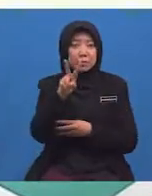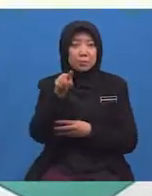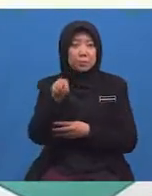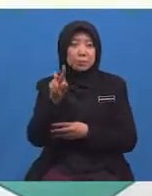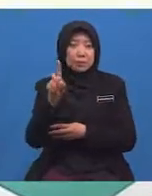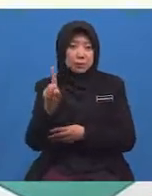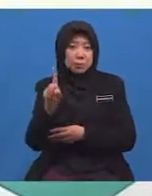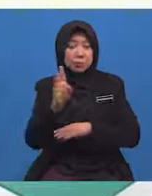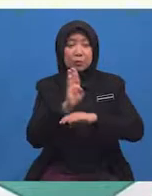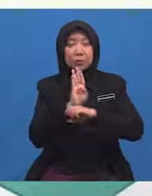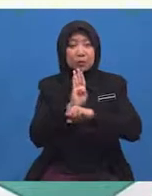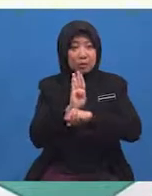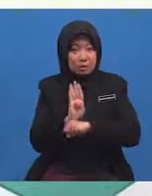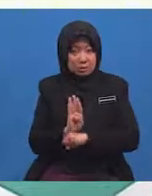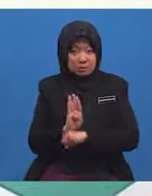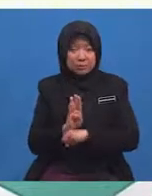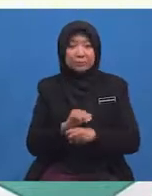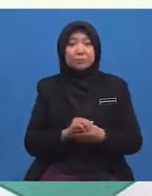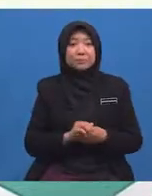2.2.1 iaitu budaya,